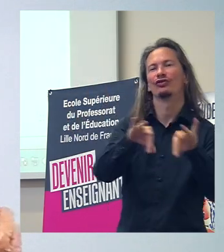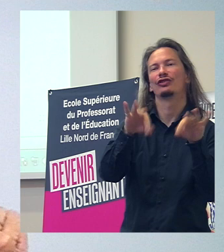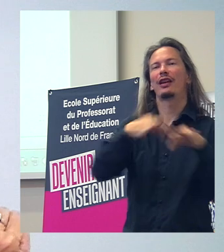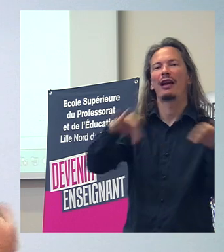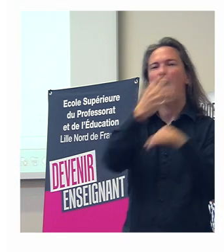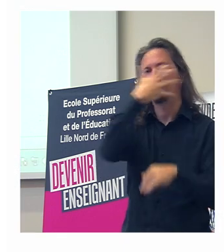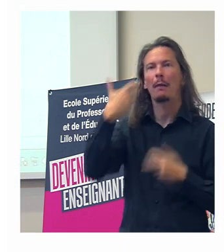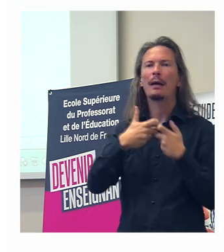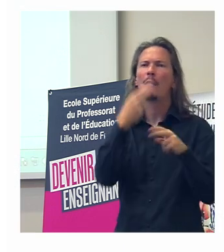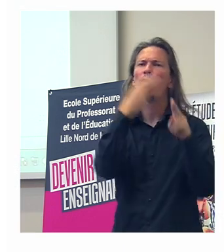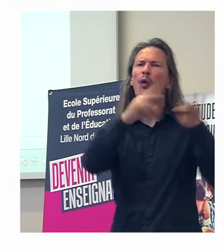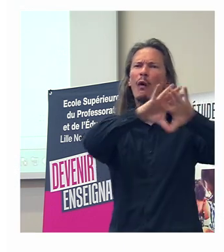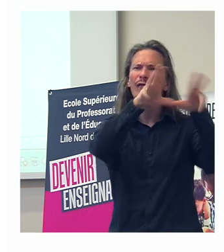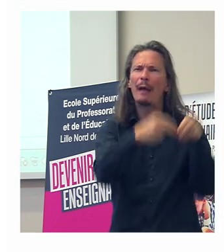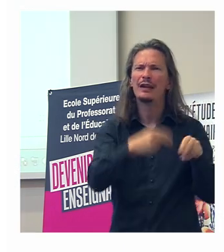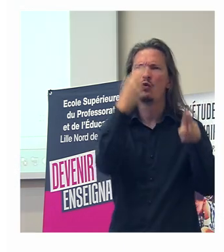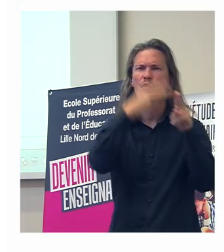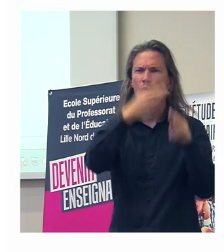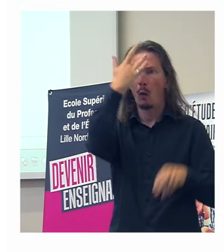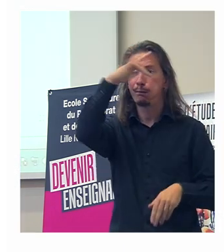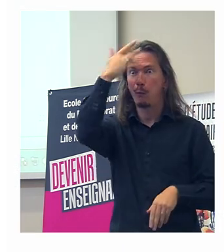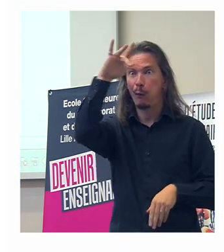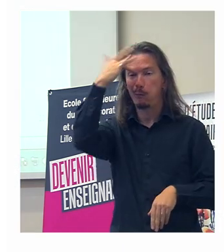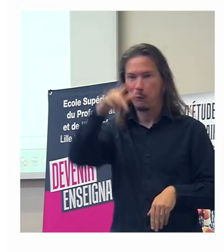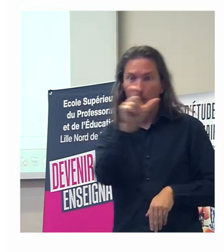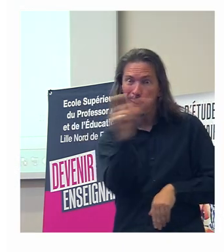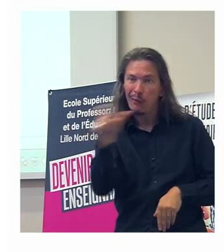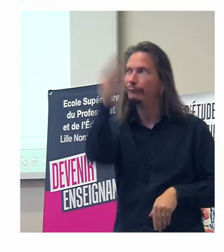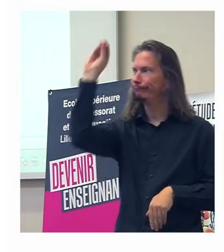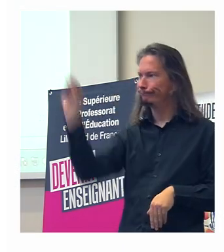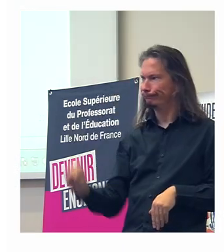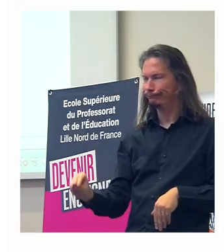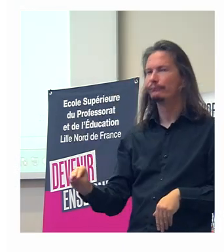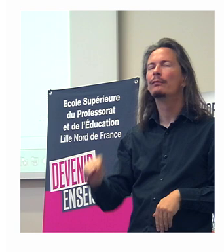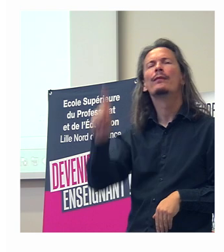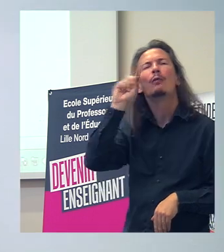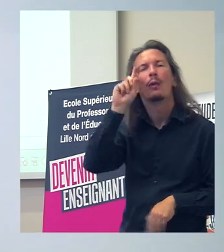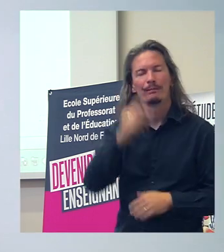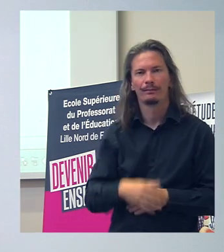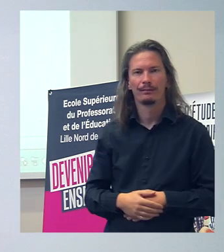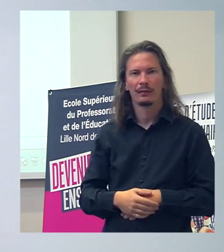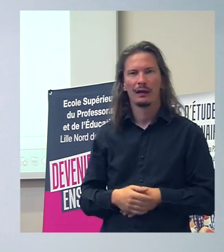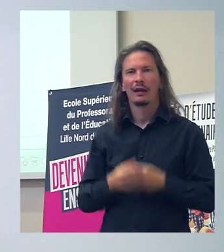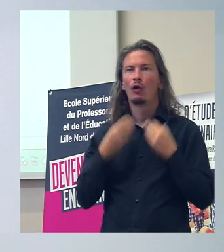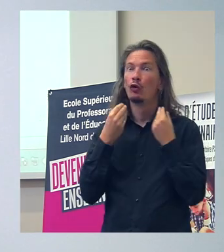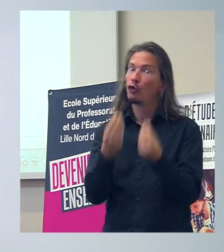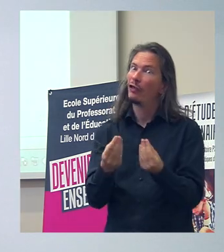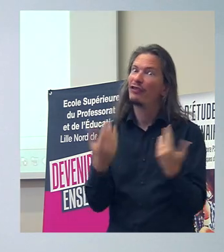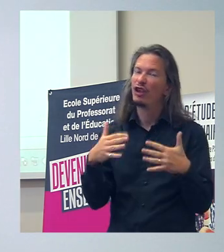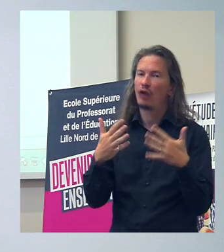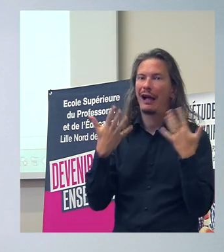noms propres ou des noms vraiment inconnus au tableau noir. Pourquoi ? Pour éviter déjà